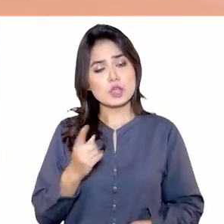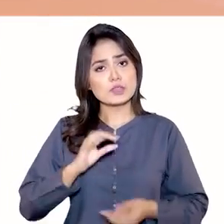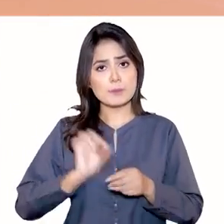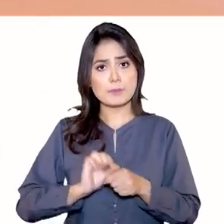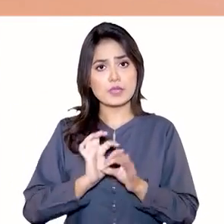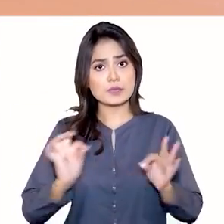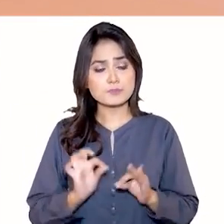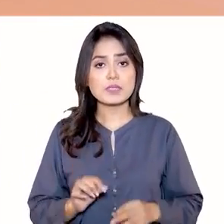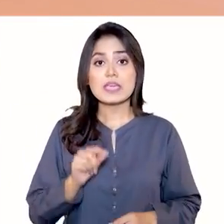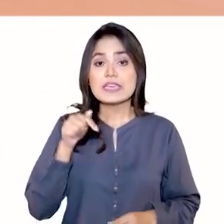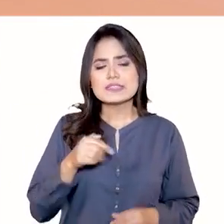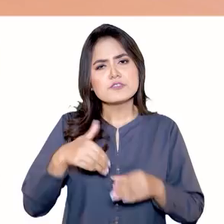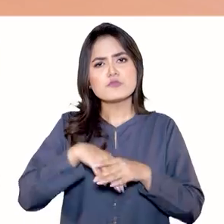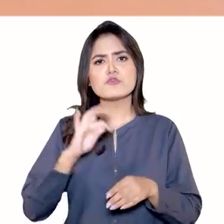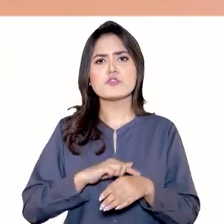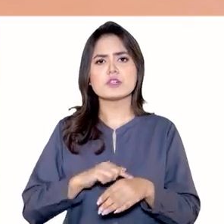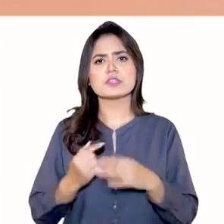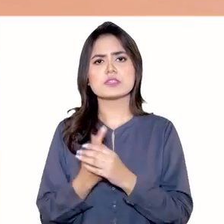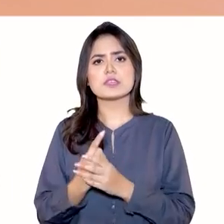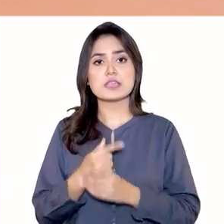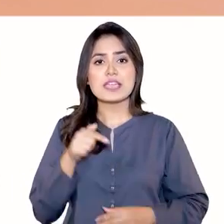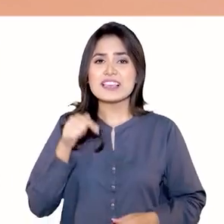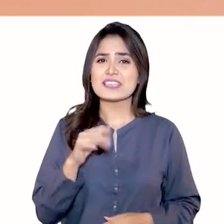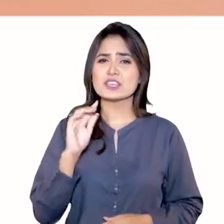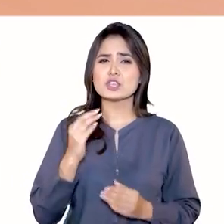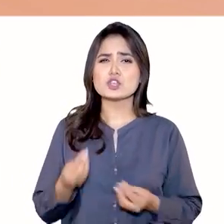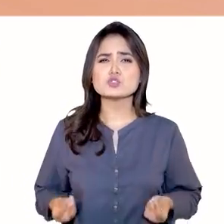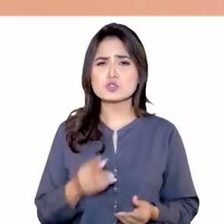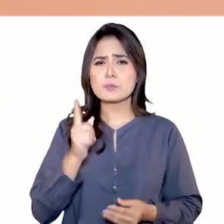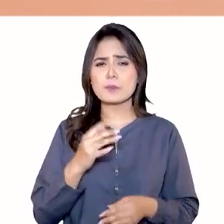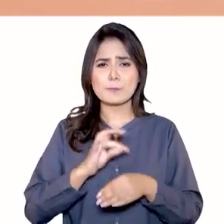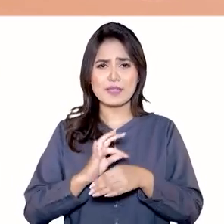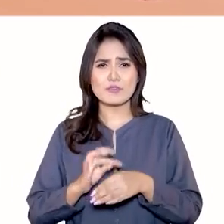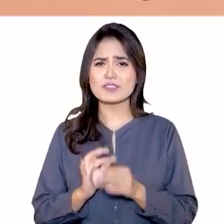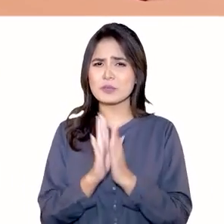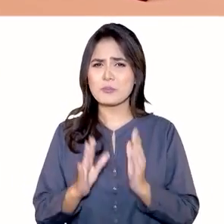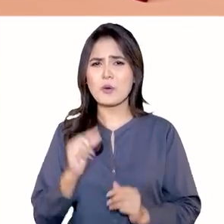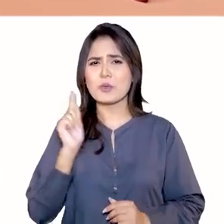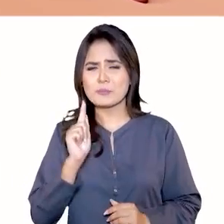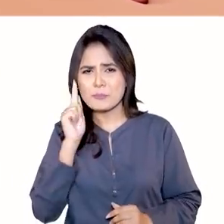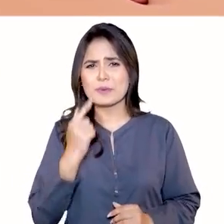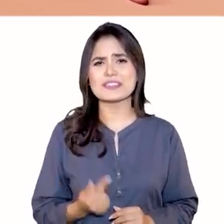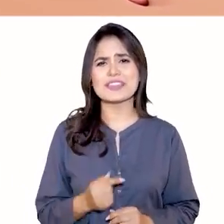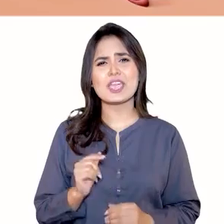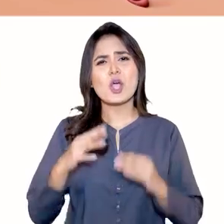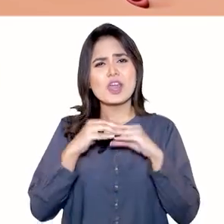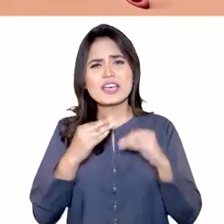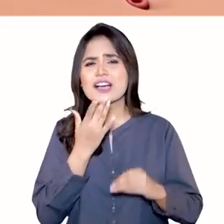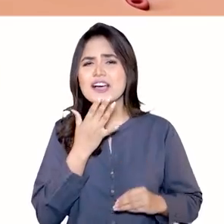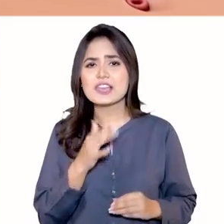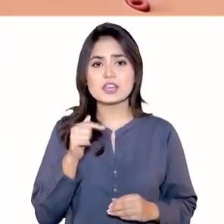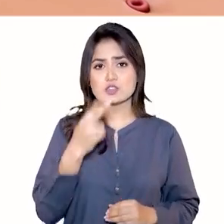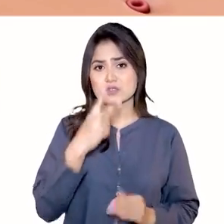इन्हीं फॉलिकल्स में बाल उगते हैं, लेकिन इब्तिदा में ये फॉलिकल्स बहुत ही पतले, बेरंग, नर्म और रोएनुमा बाल बनाते हैं